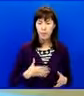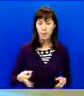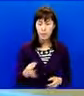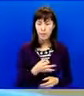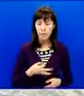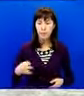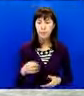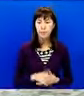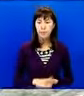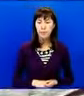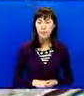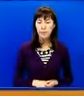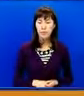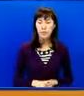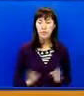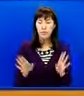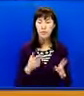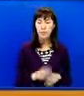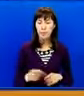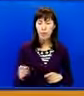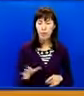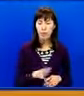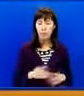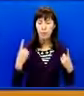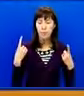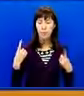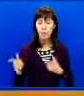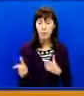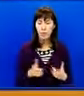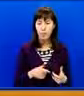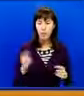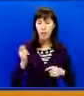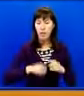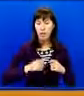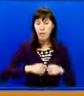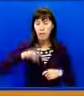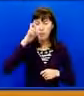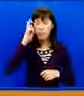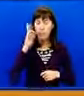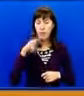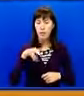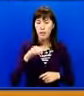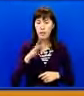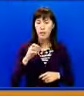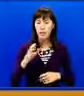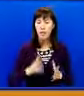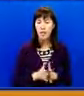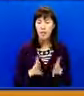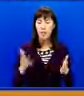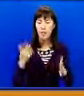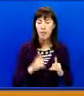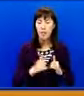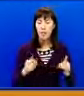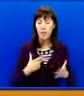область. Ярмарка, которая организована крупнейшим производителем ковров в стране, фабрикой «Балтикстиль», собрала большое